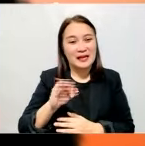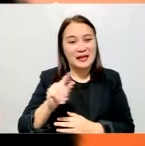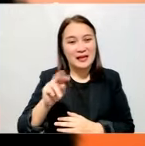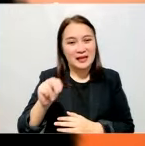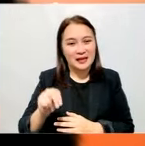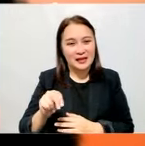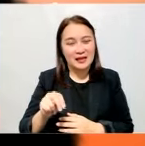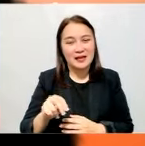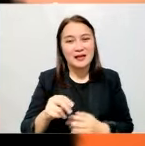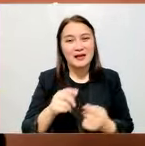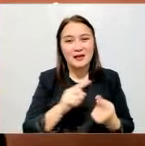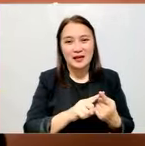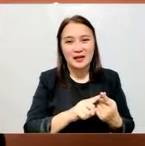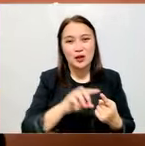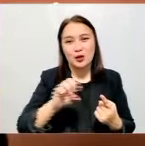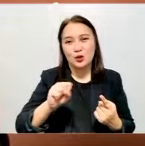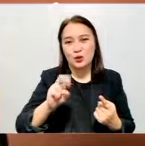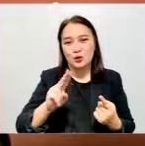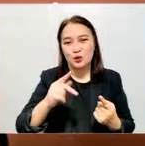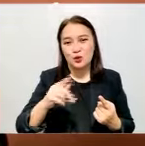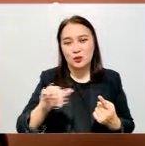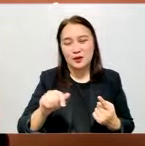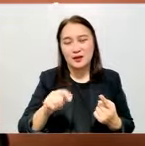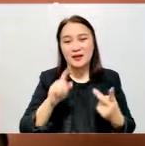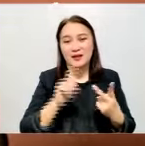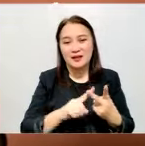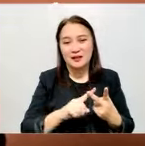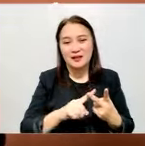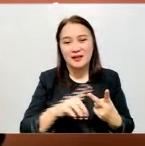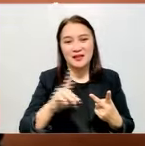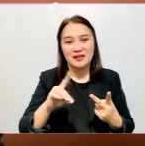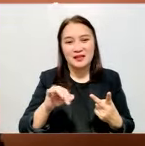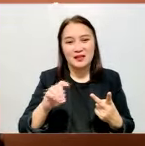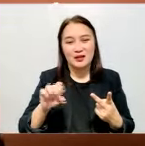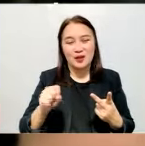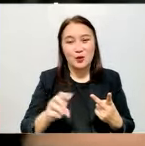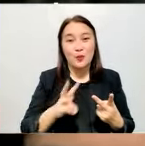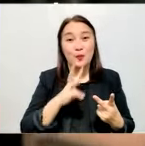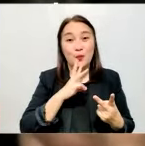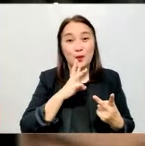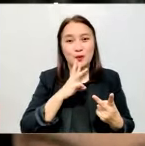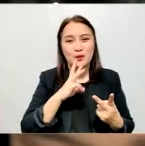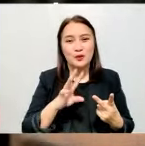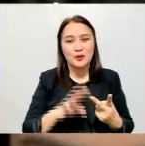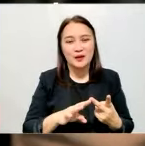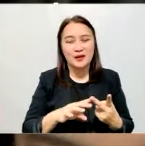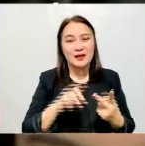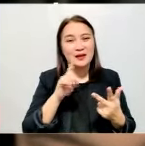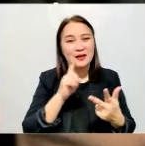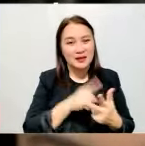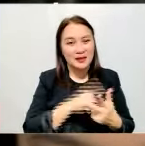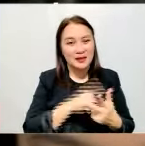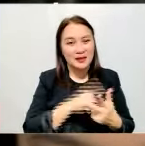gaganap bilang si Sokka, Gia Wentio as the waterbender Katara, at Dallas Liu ang love a bad